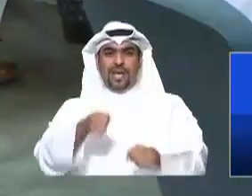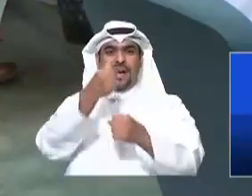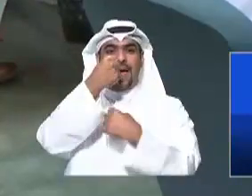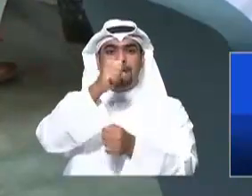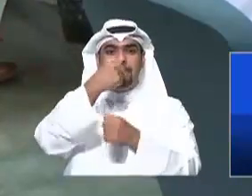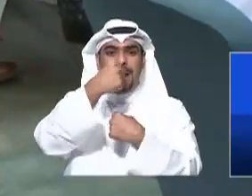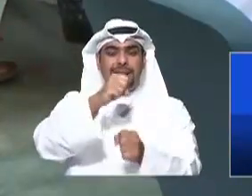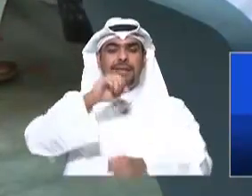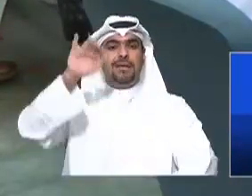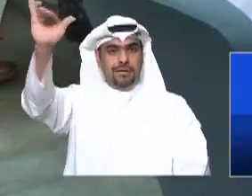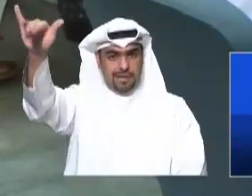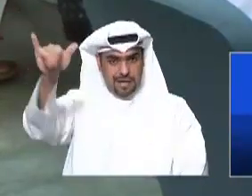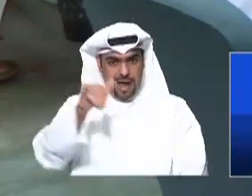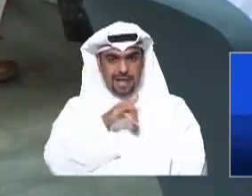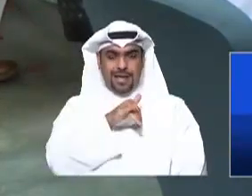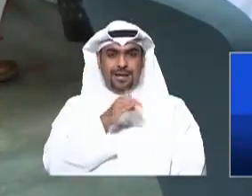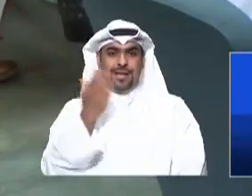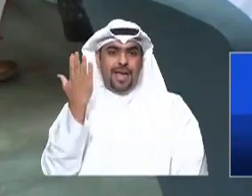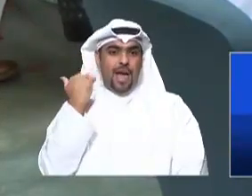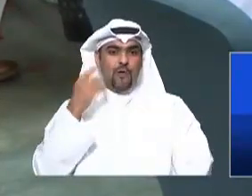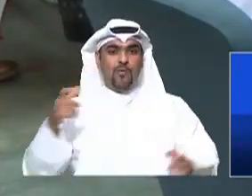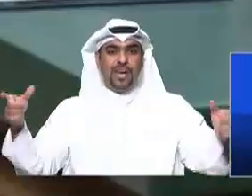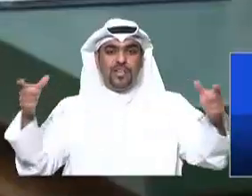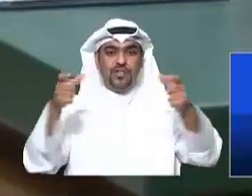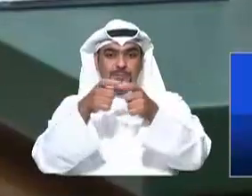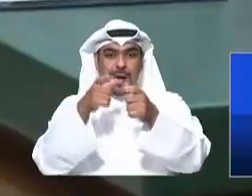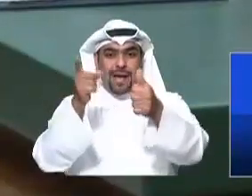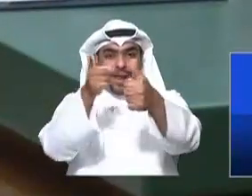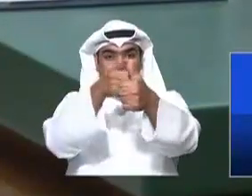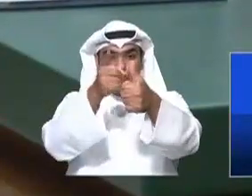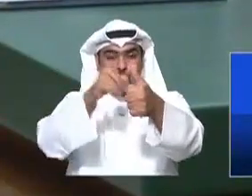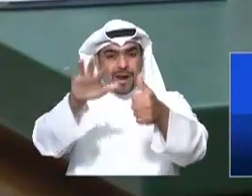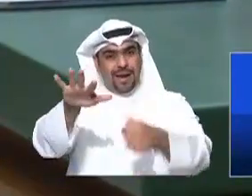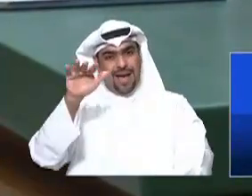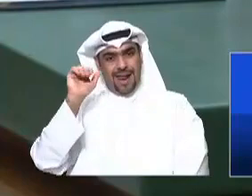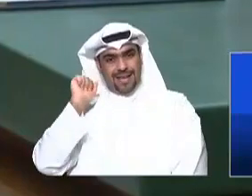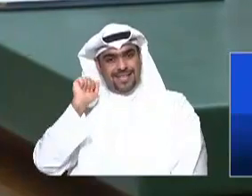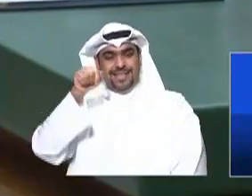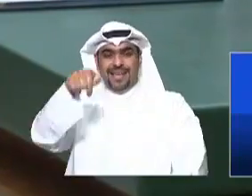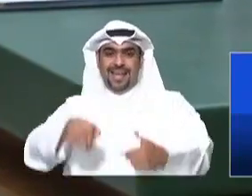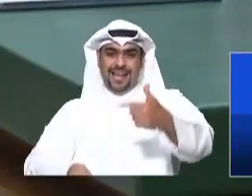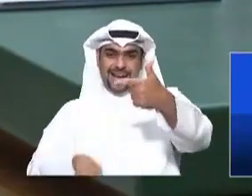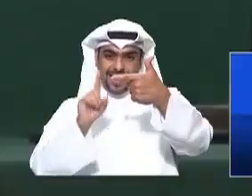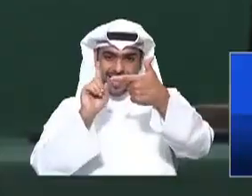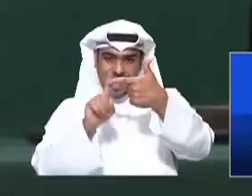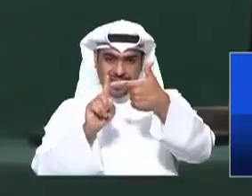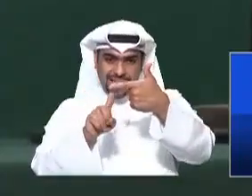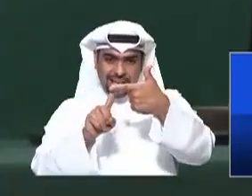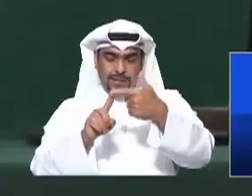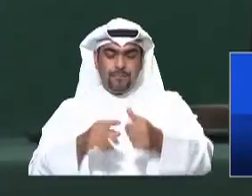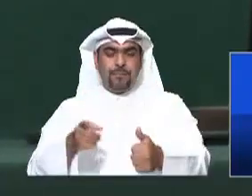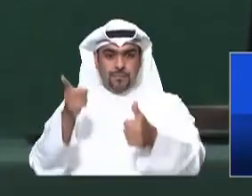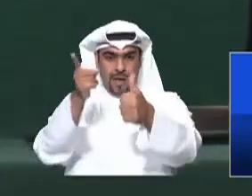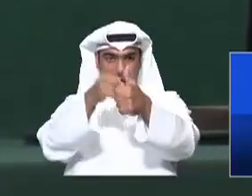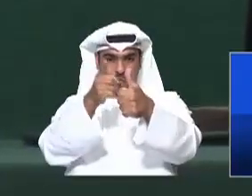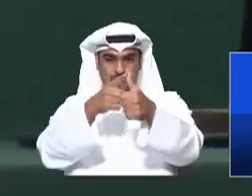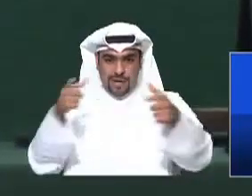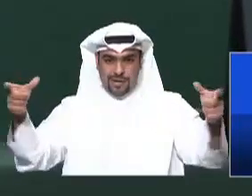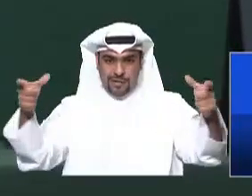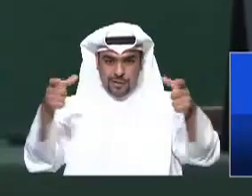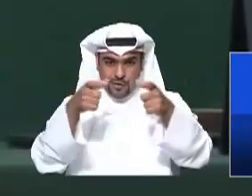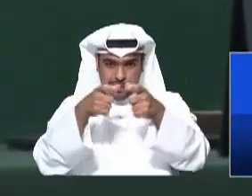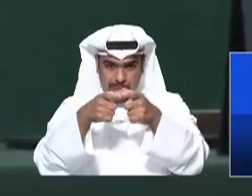لدور الانعقاد الأول للفصل التشريعي 13، وتناولت الجلسة مقترح سابق مقدم من رئيس المجلس